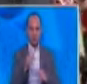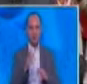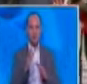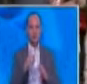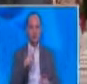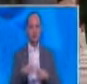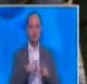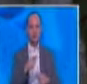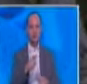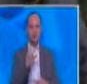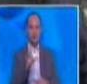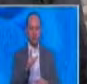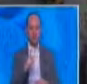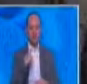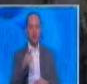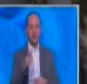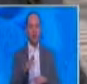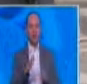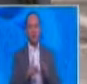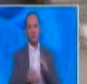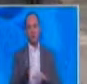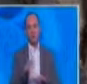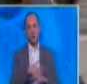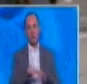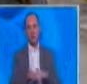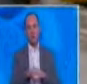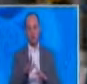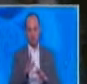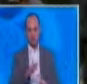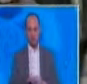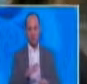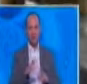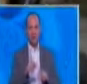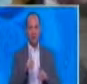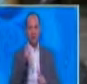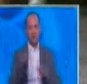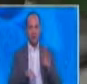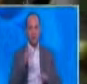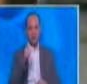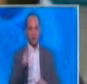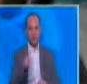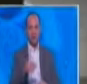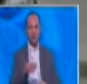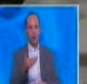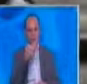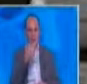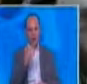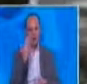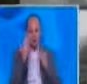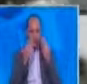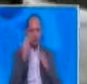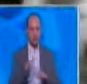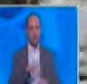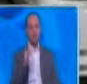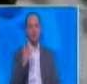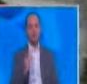sık değiştirmeniz gerekiyor. Yani ben gündüz evden çıkarken eldiveni taktım, asansörü açtım, arada hapşurdum, gözüme yüzüme elledim.